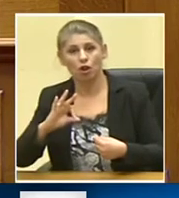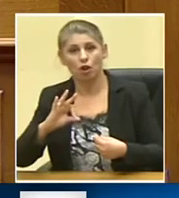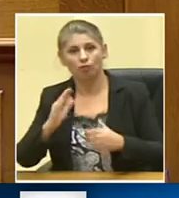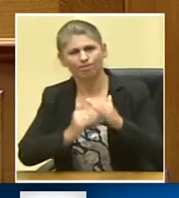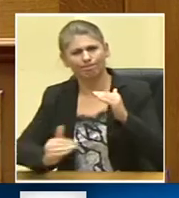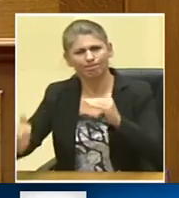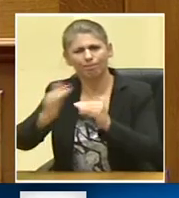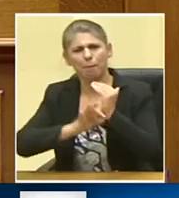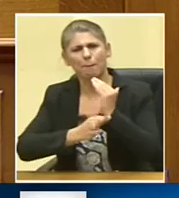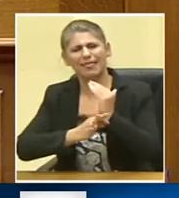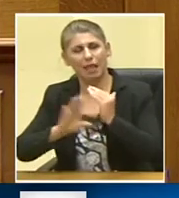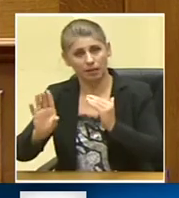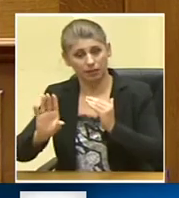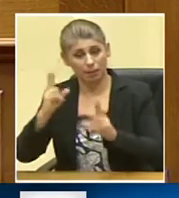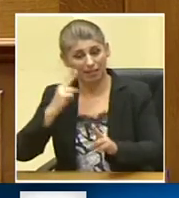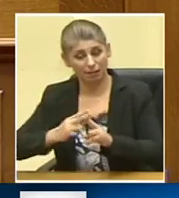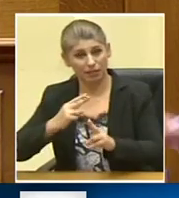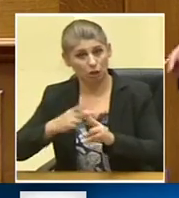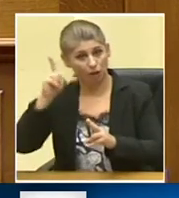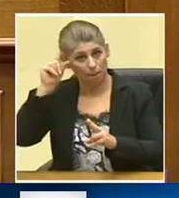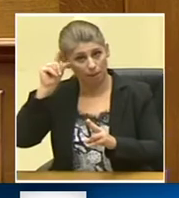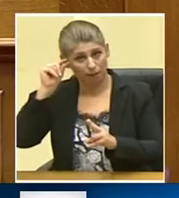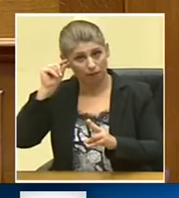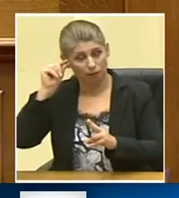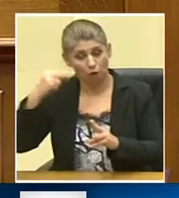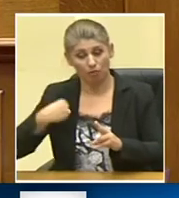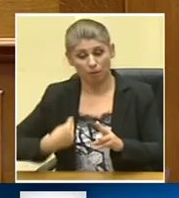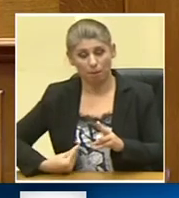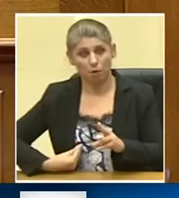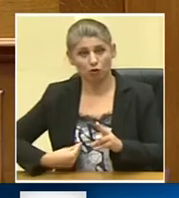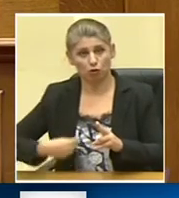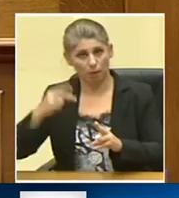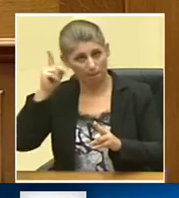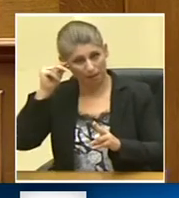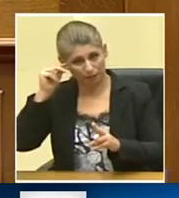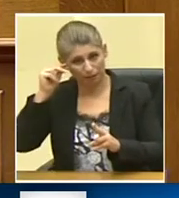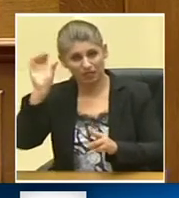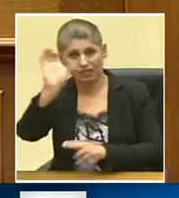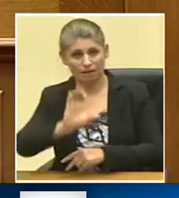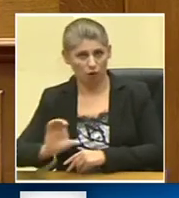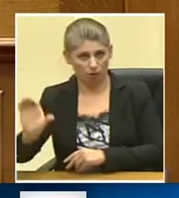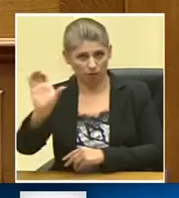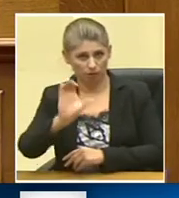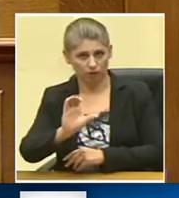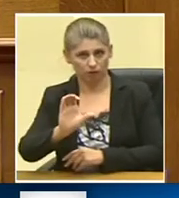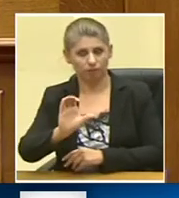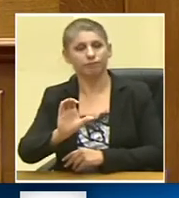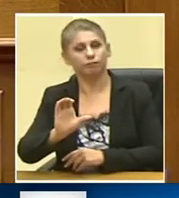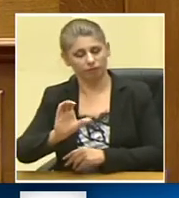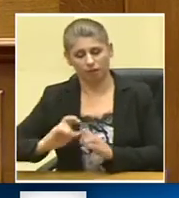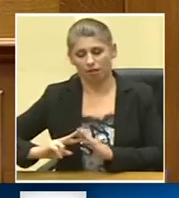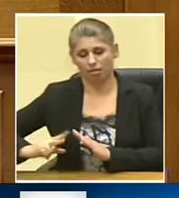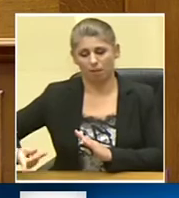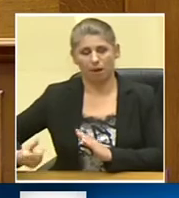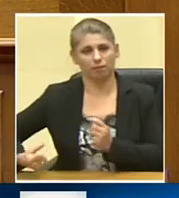από τα σημαντικότερα πανεπιστήμια των δημόσιων πανεπιστημίων της Ευρώπης στάθηκαν στο πλευρό